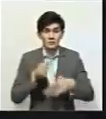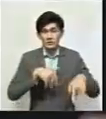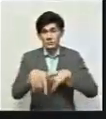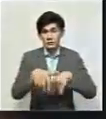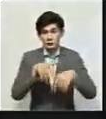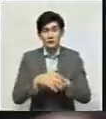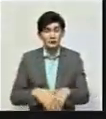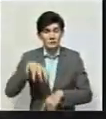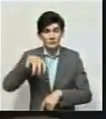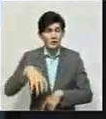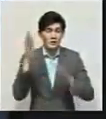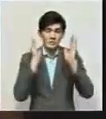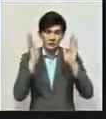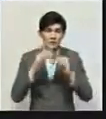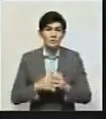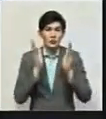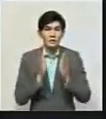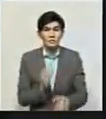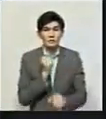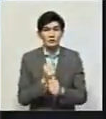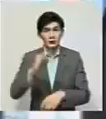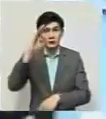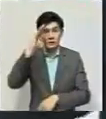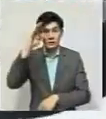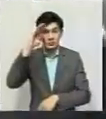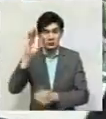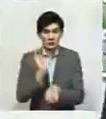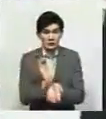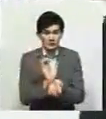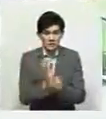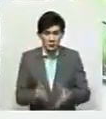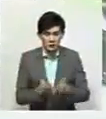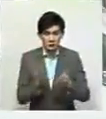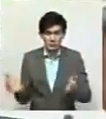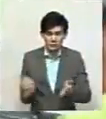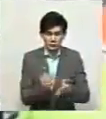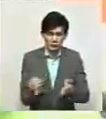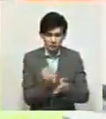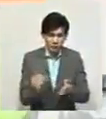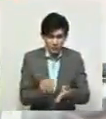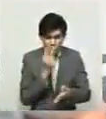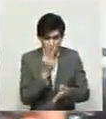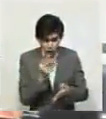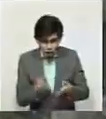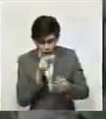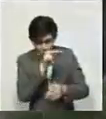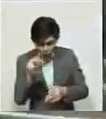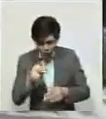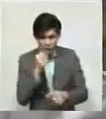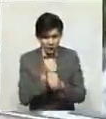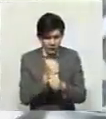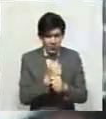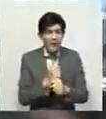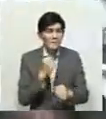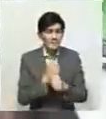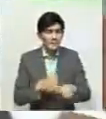มชนกรมประชาสัมพันธ์และเจ้าหน้าที่ทหารและตำรวจลงเรือติดตามความคืบหน้าการก่อสร้างบ้านมั่นคงบริเวณริมคลองลาดพร้